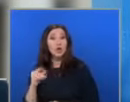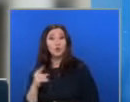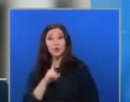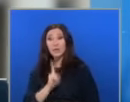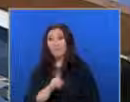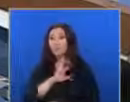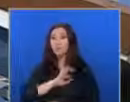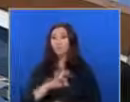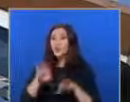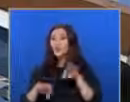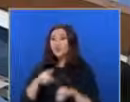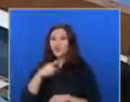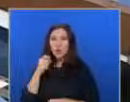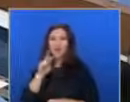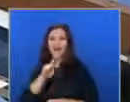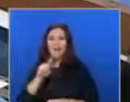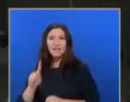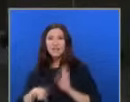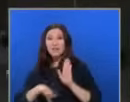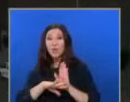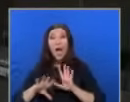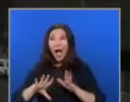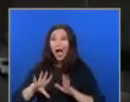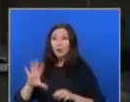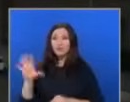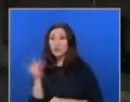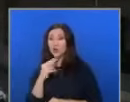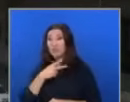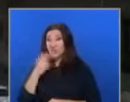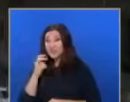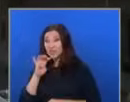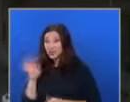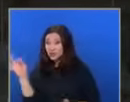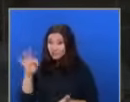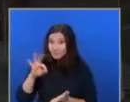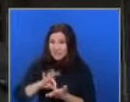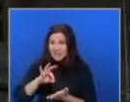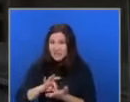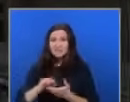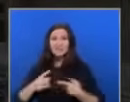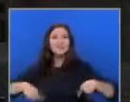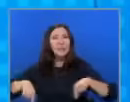получи гласовете на 121 депутати, ако всички 240 присъстват в залата.